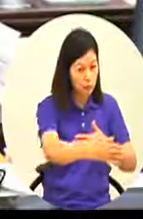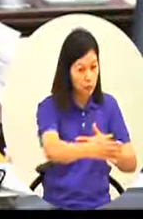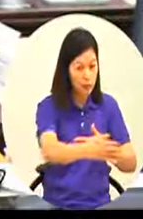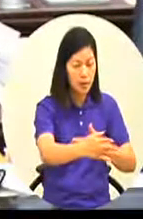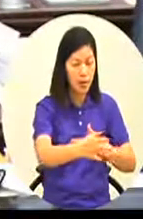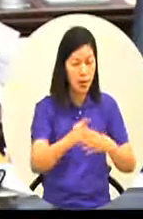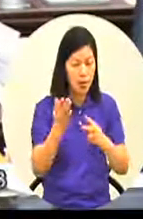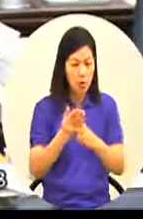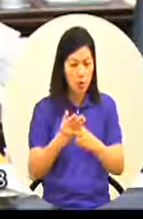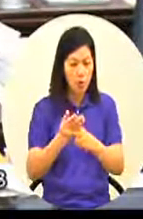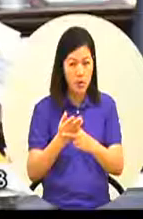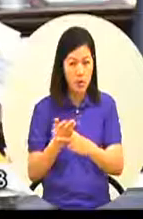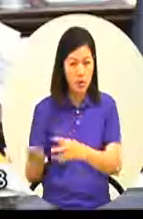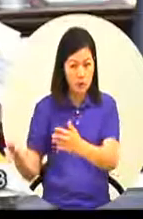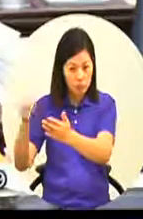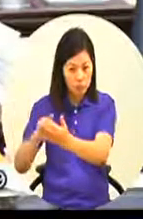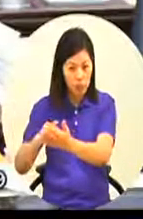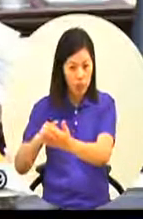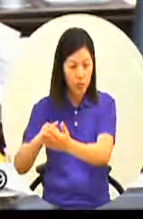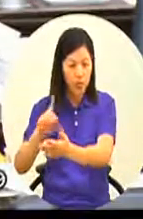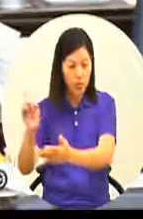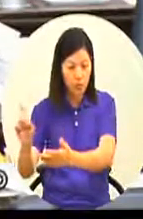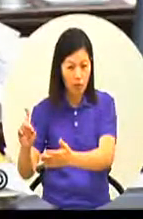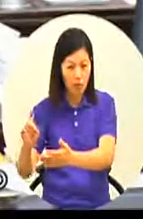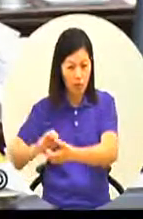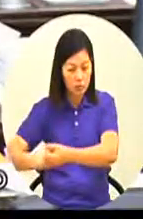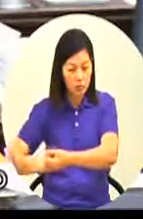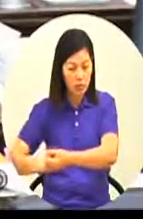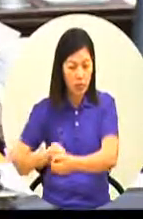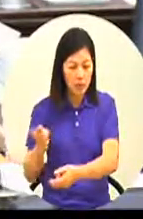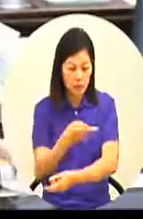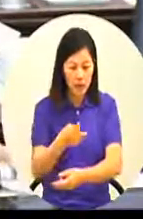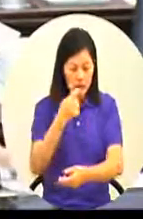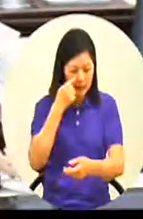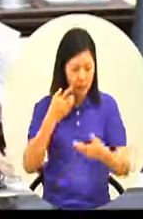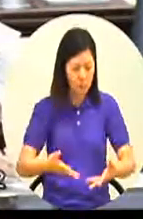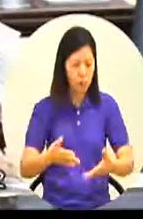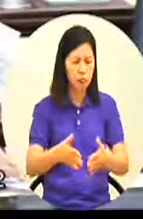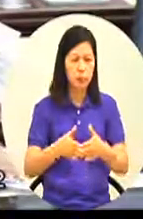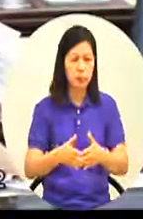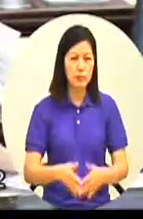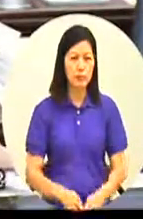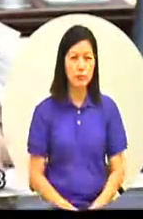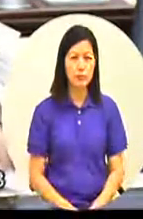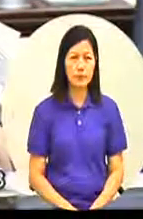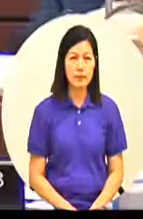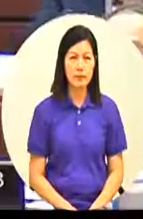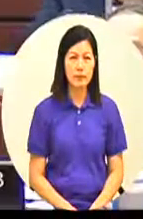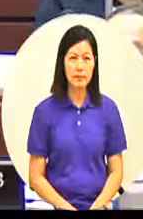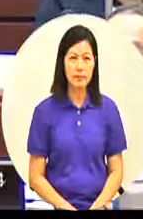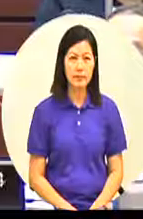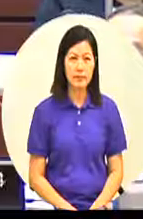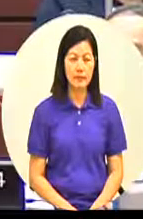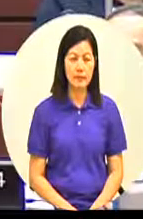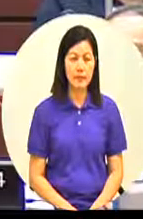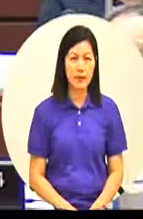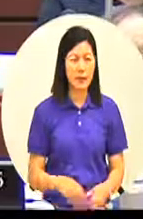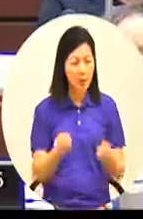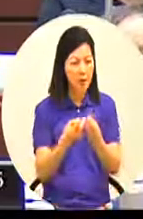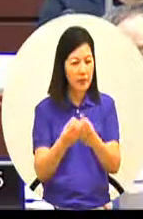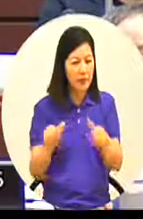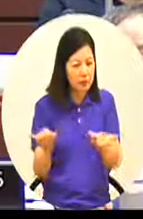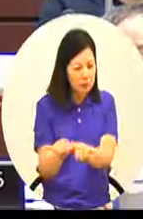视的结果，那甚至是两个都要重视，我觉得这个部分 理论上是有可能发生这个冲突，